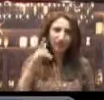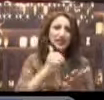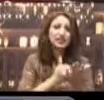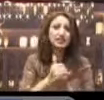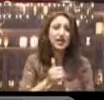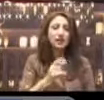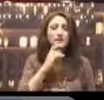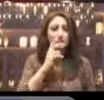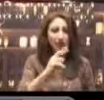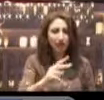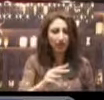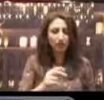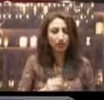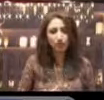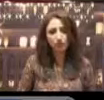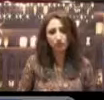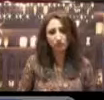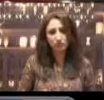مثلا